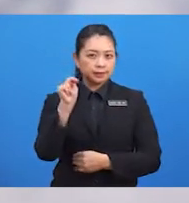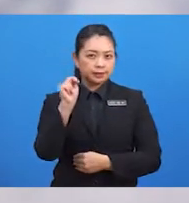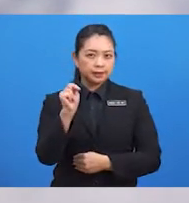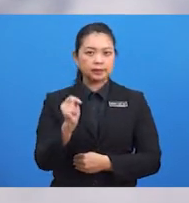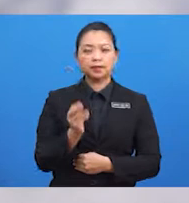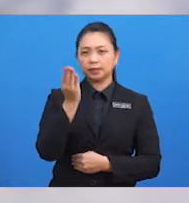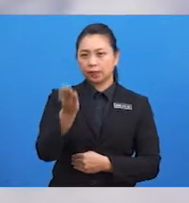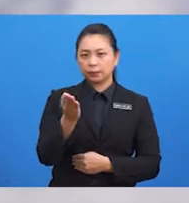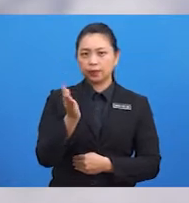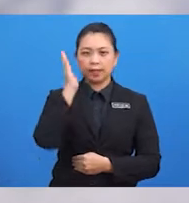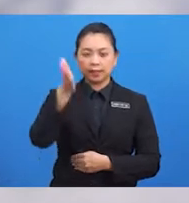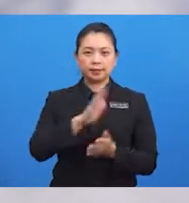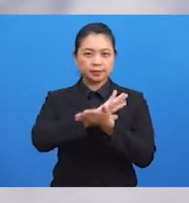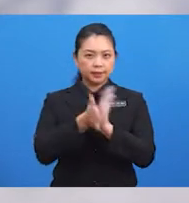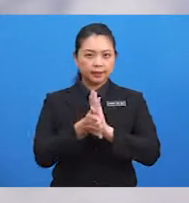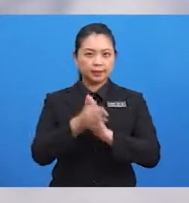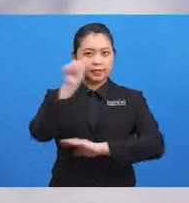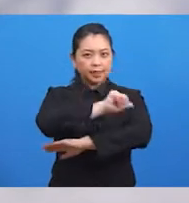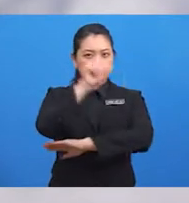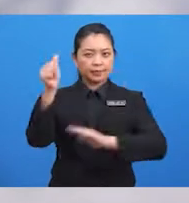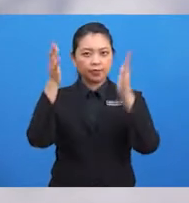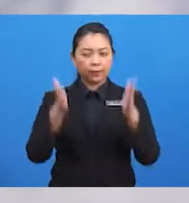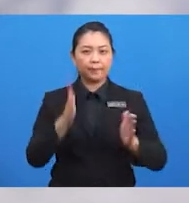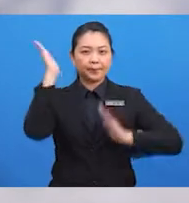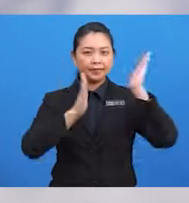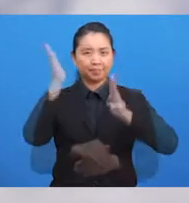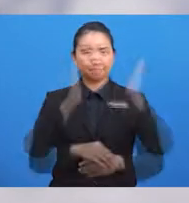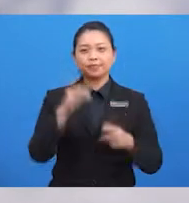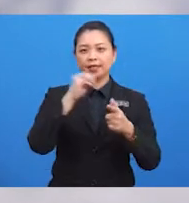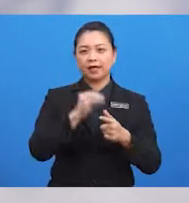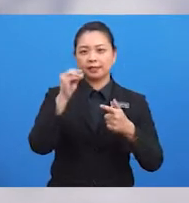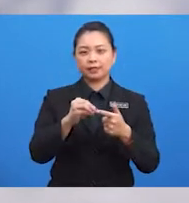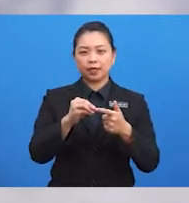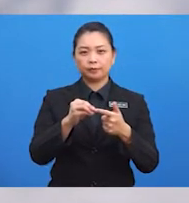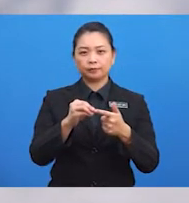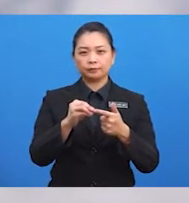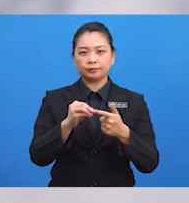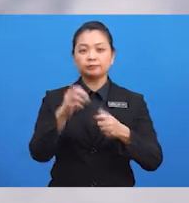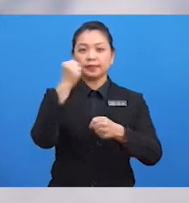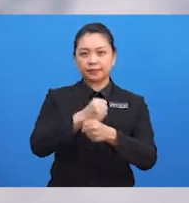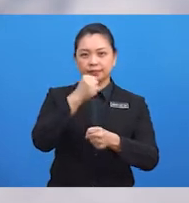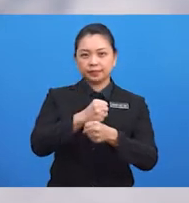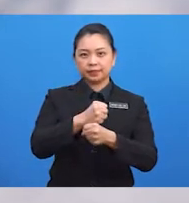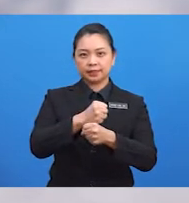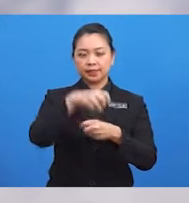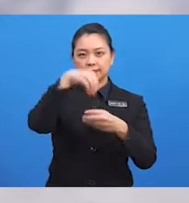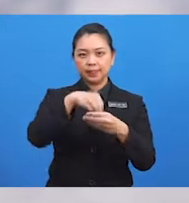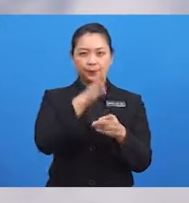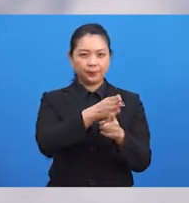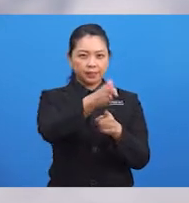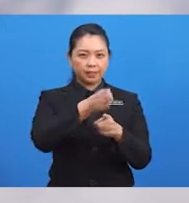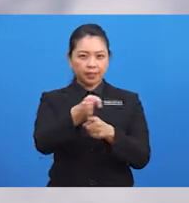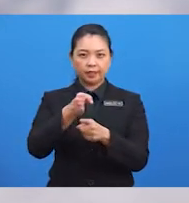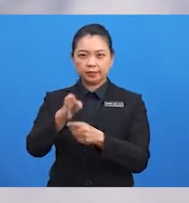kamu menjadi angkasawan Malaysia seterusnya atau bekerja dalam bidang